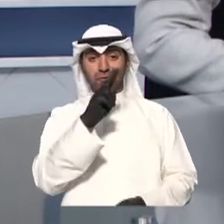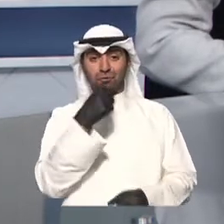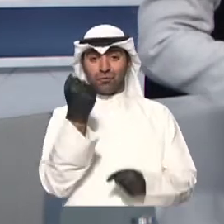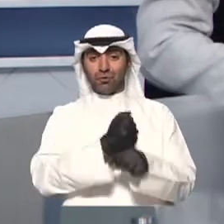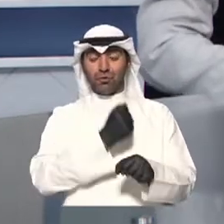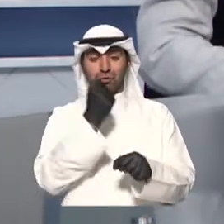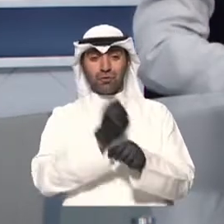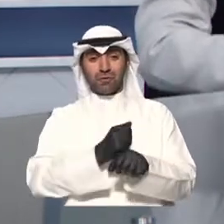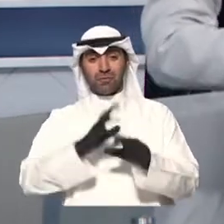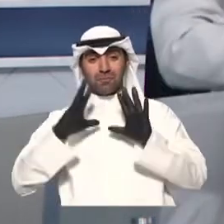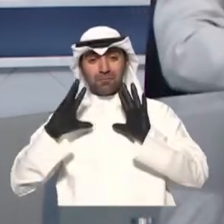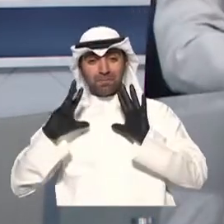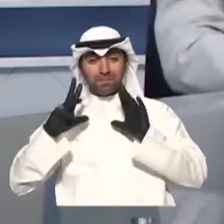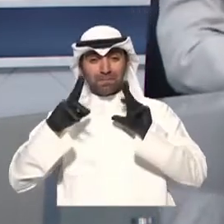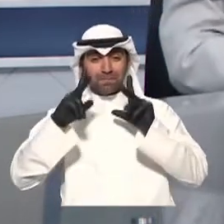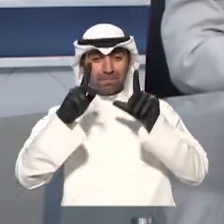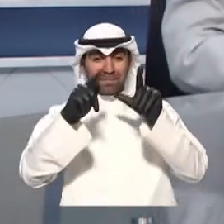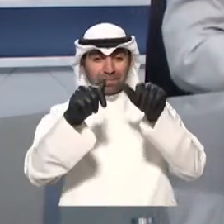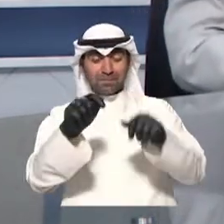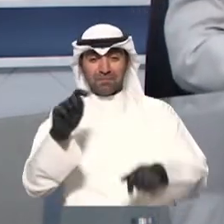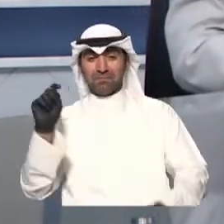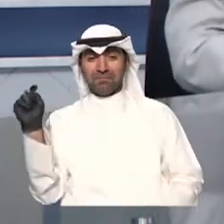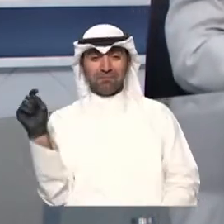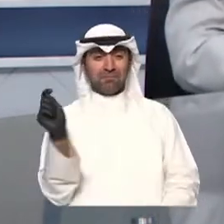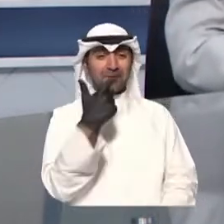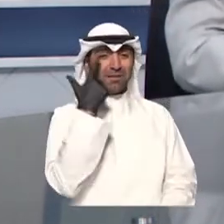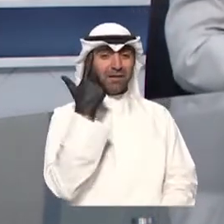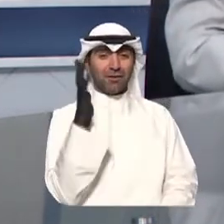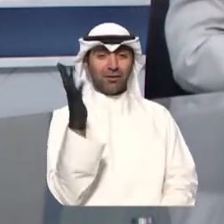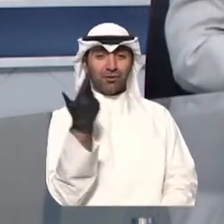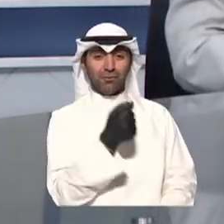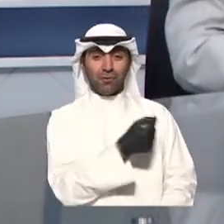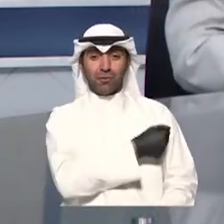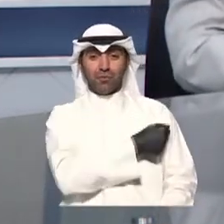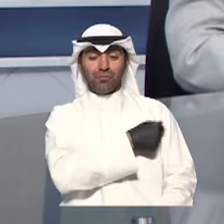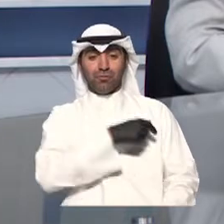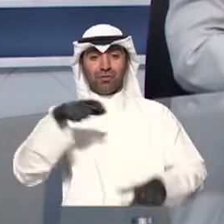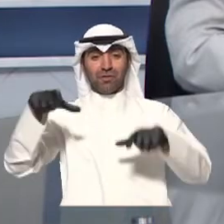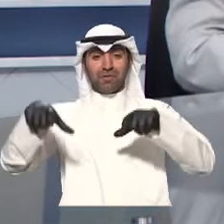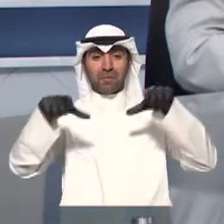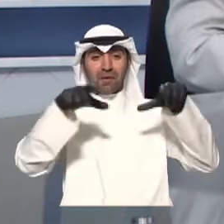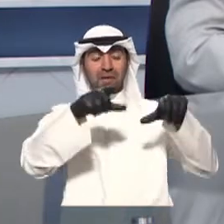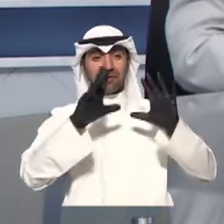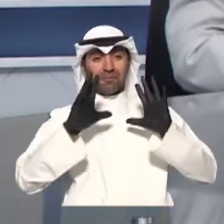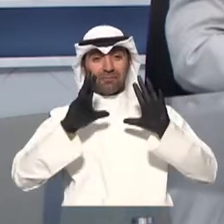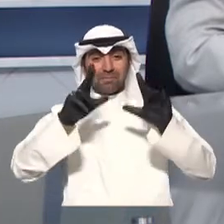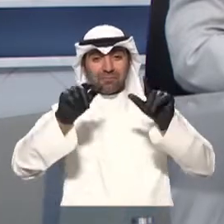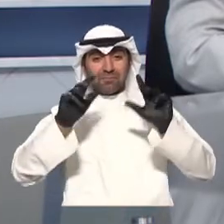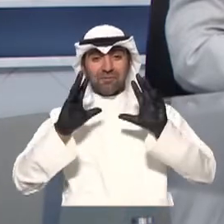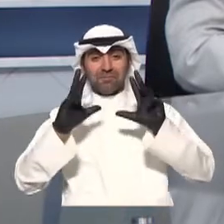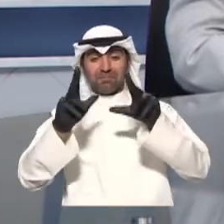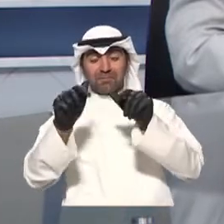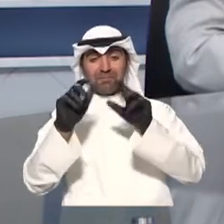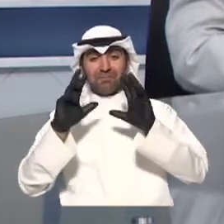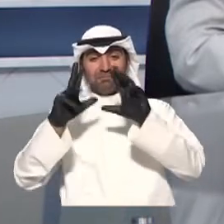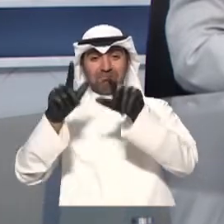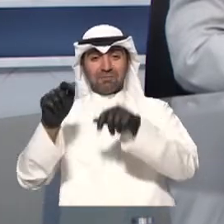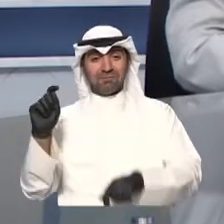البناء، فيما تتولى شركة نفط الكويت أعمال تجهيز القاعات والمساكن بالأثاث والمعدات